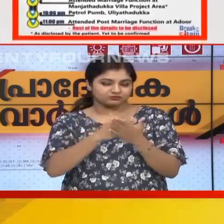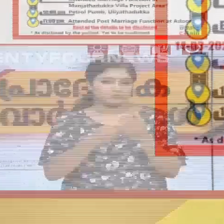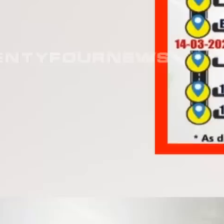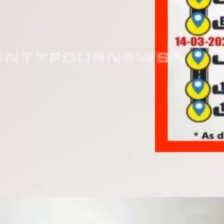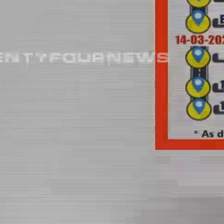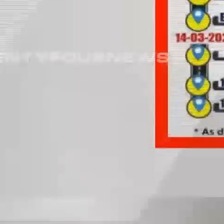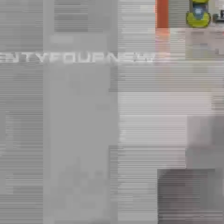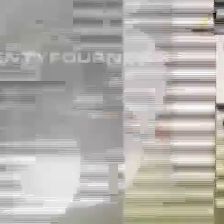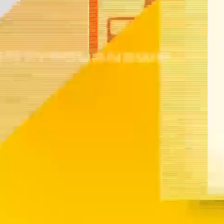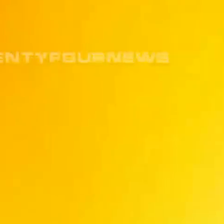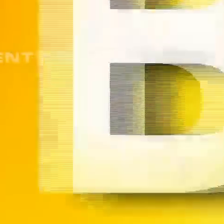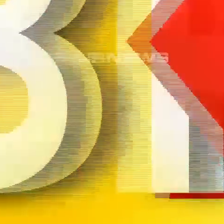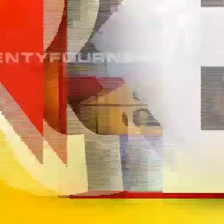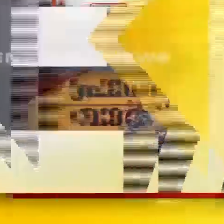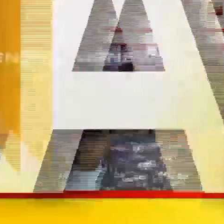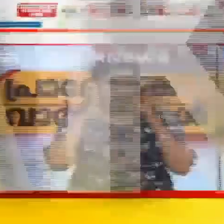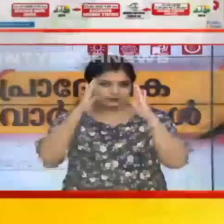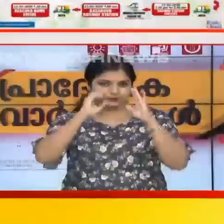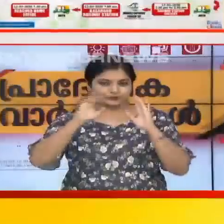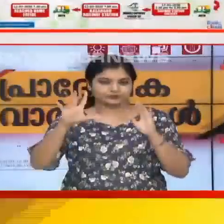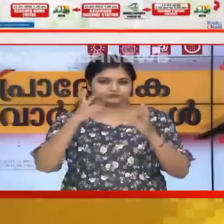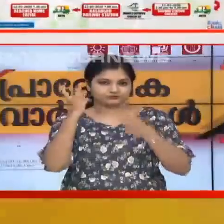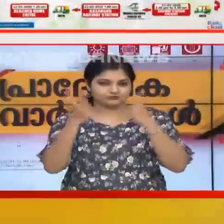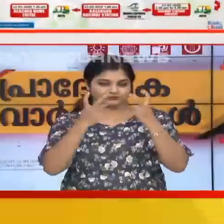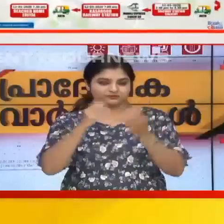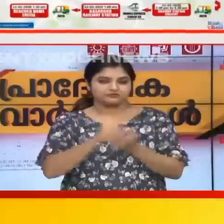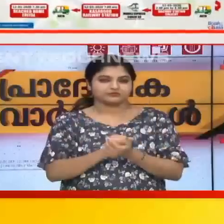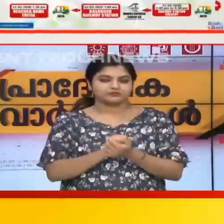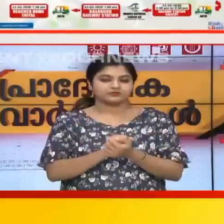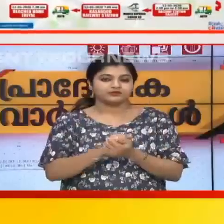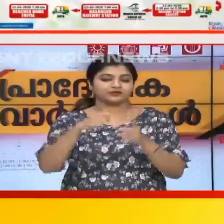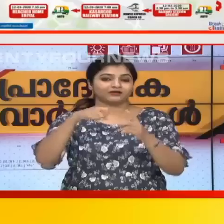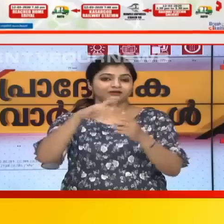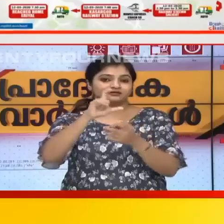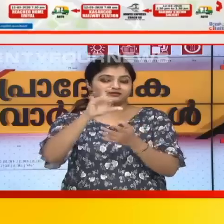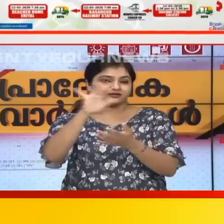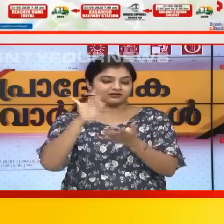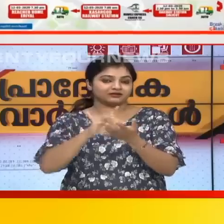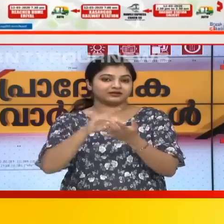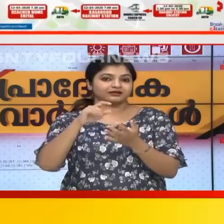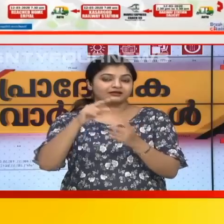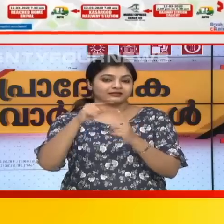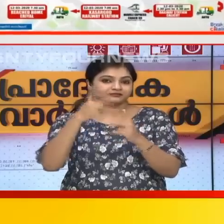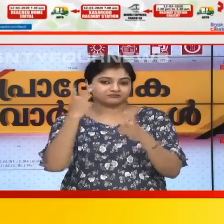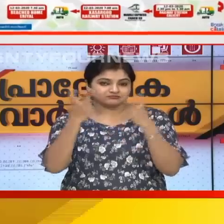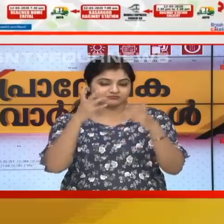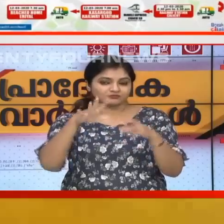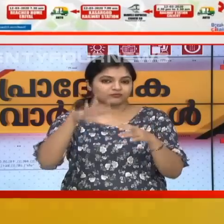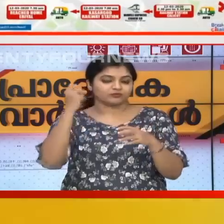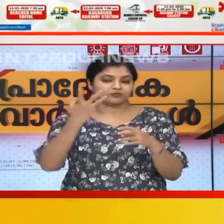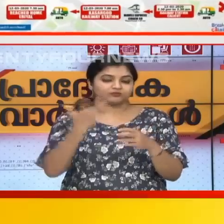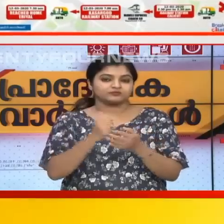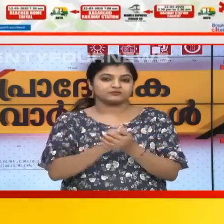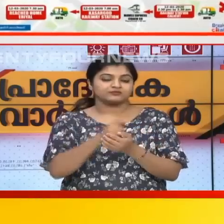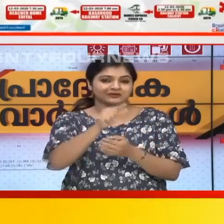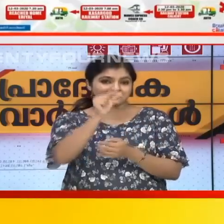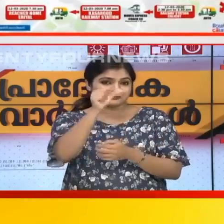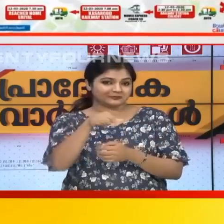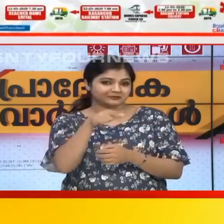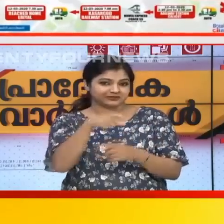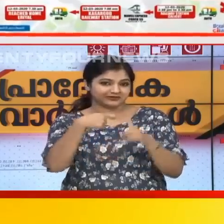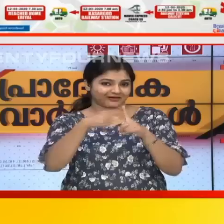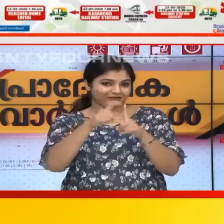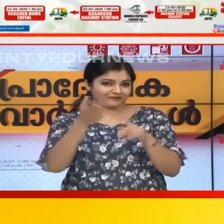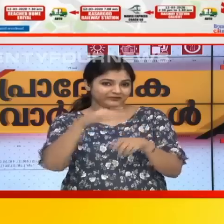ഘട്ടത്തിലാണ് കേന്ദ്ര ഇന്റലിജൻസ് ബ്യൂറോവിന്റെ വിവരങ്ങൾ പുറത്തുവരുന്നു. ആ വിവരങ്ങളിൽ ഏറ്റവും പ്രധാനപ്പെട്ട കാര്യം ഇയാൾ കള്ളക്കടത്ത് ശൃംഖലയുടെ